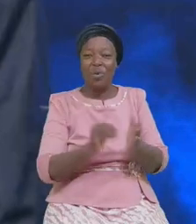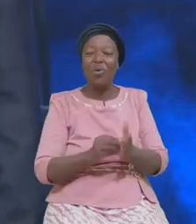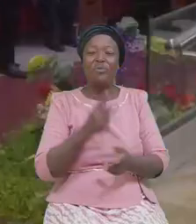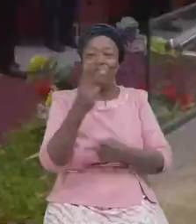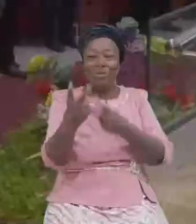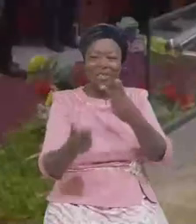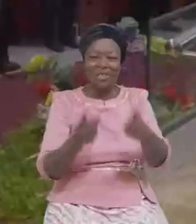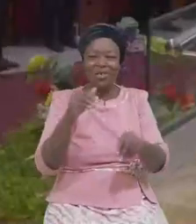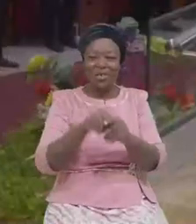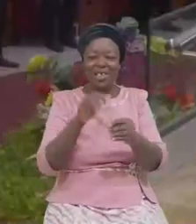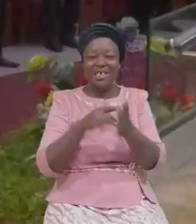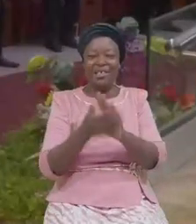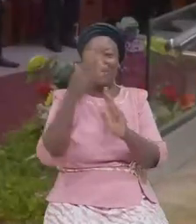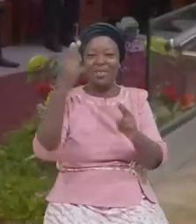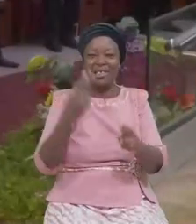visitation.